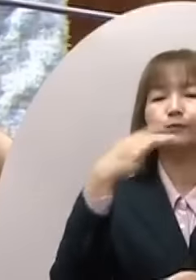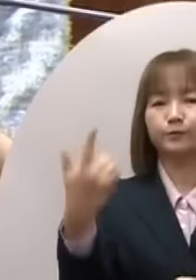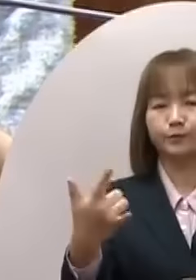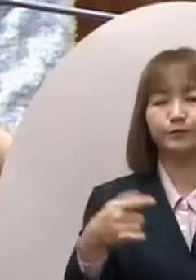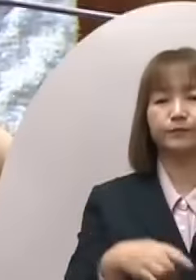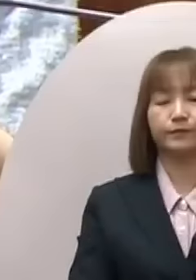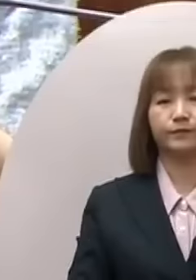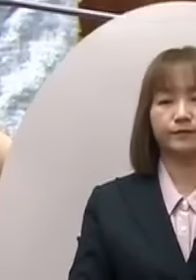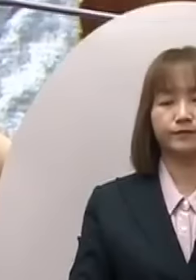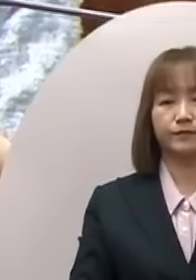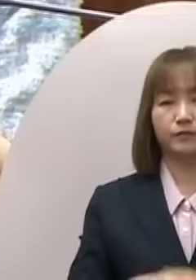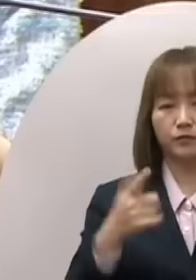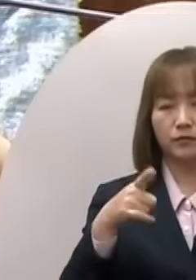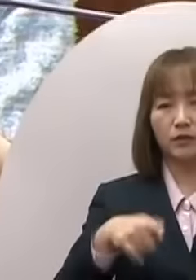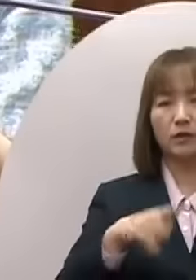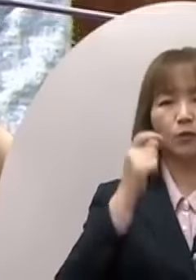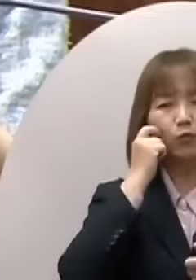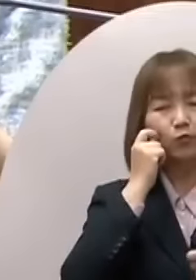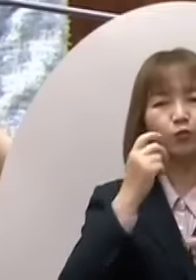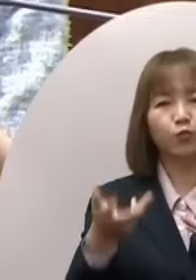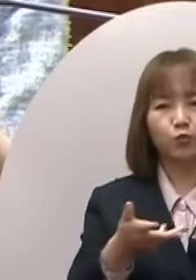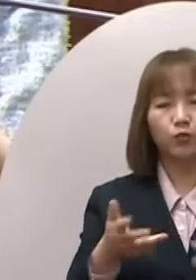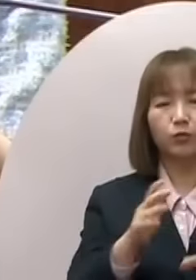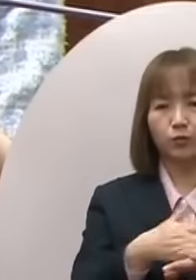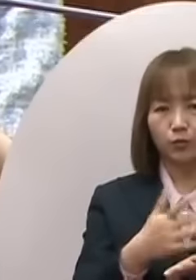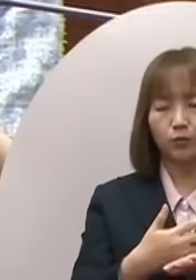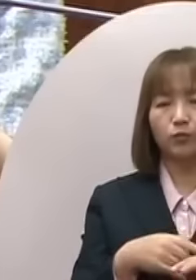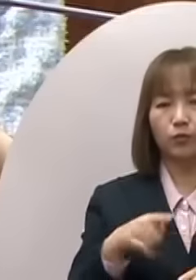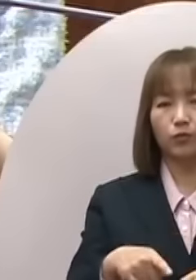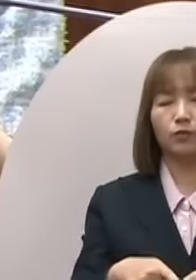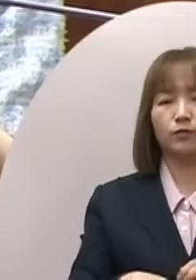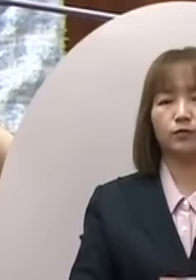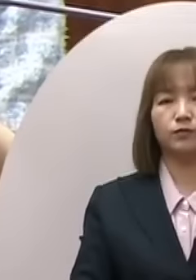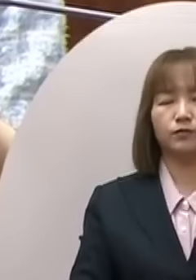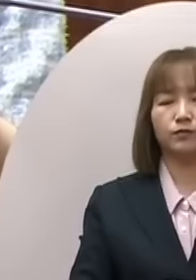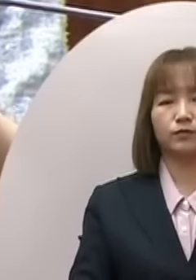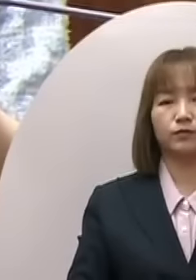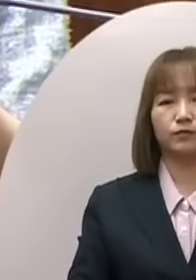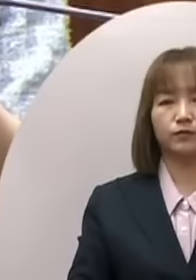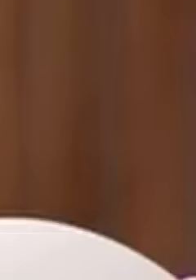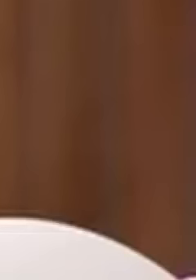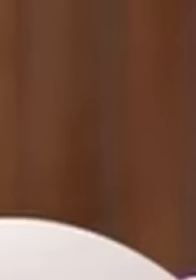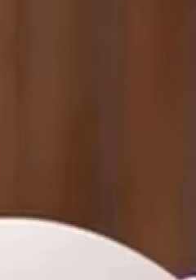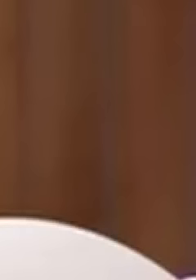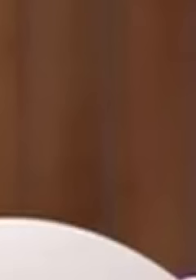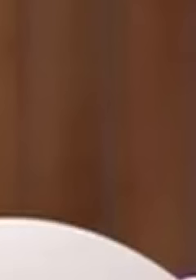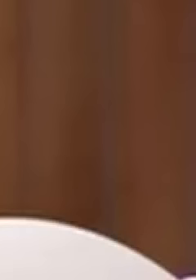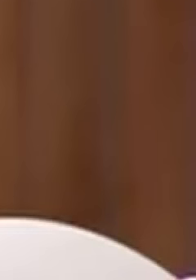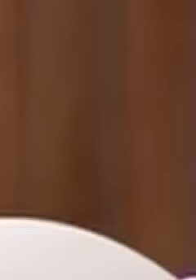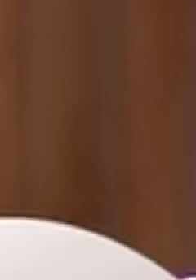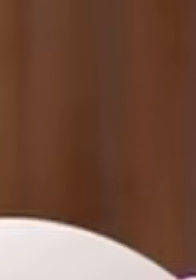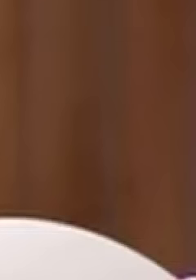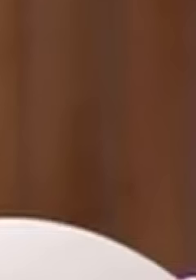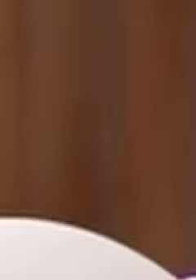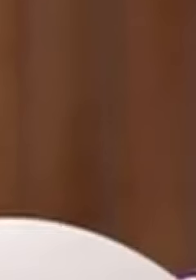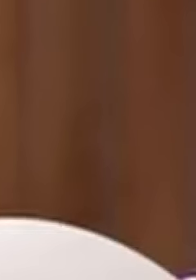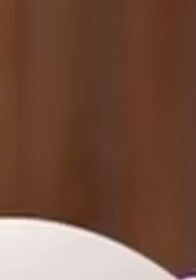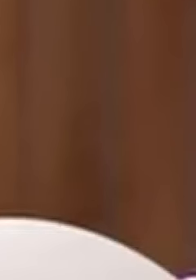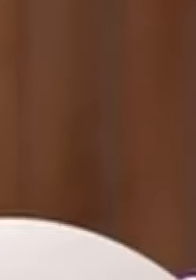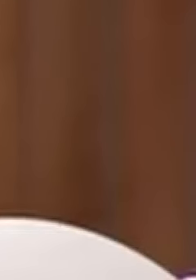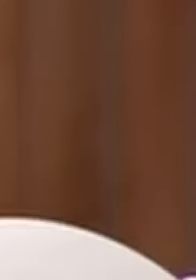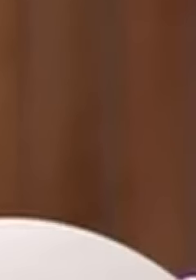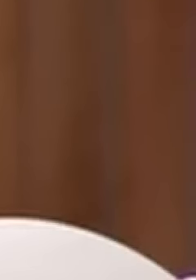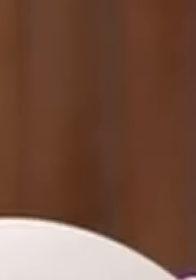的是院长。这不是一个很难的，这不是一个很难的问题。 我们也去祭拜。 我想要问的是院长，您知不知